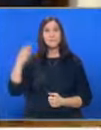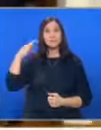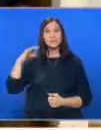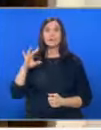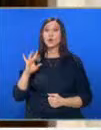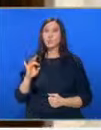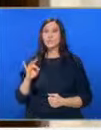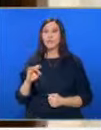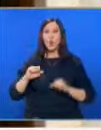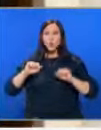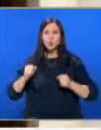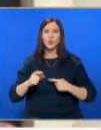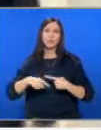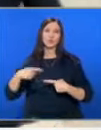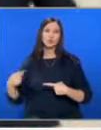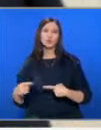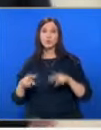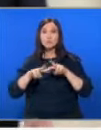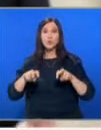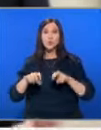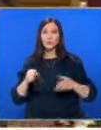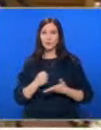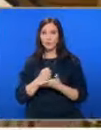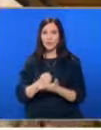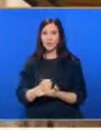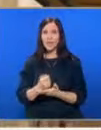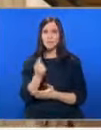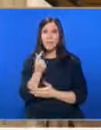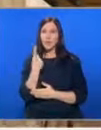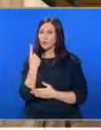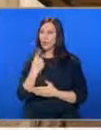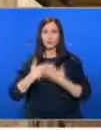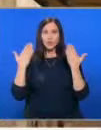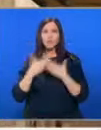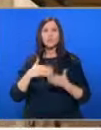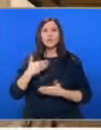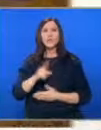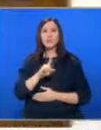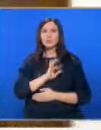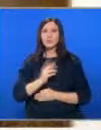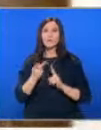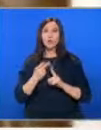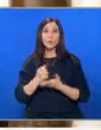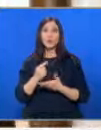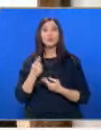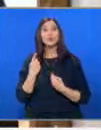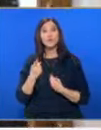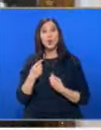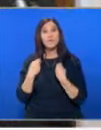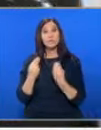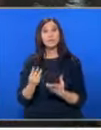Президентът Румен Радев ускори процедурата с проучвателните мандати. По-малко денонощие след неуспешния втори мандат, той връчи и